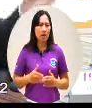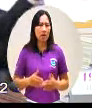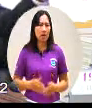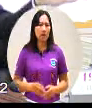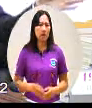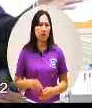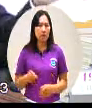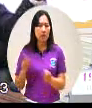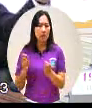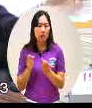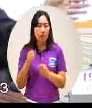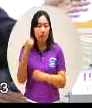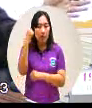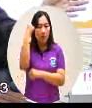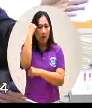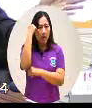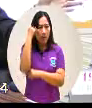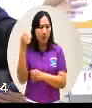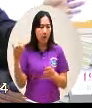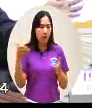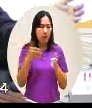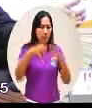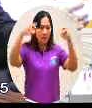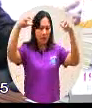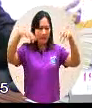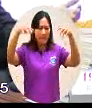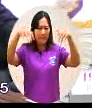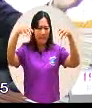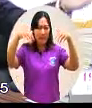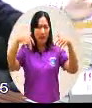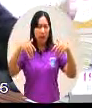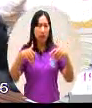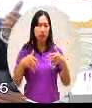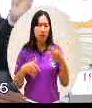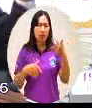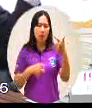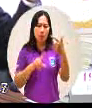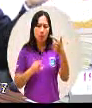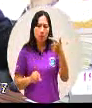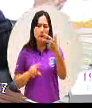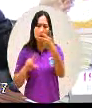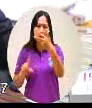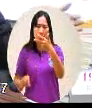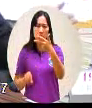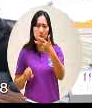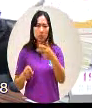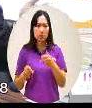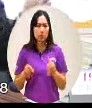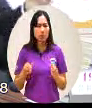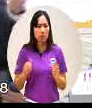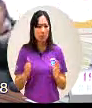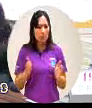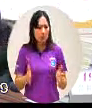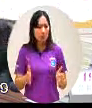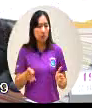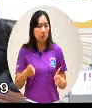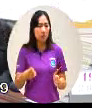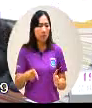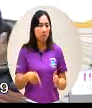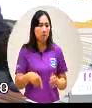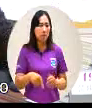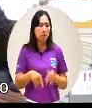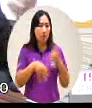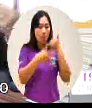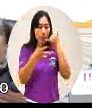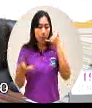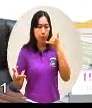附近的桥，那到河贵的积水的时阵，特别是这个六七月海水的倒灌，这条排水是通往外海的嘛，外